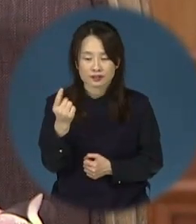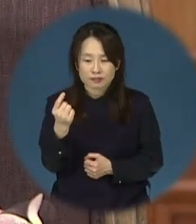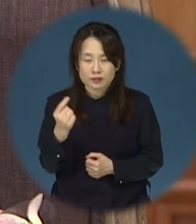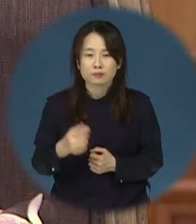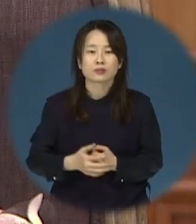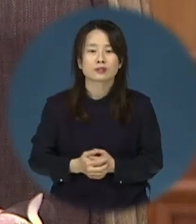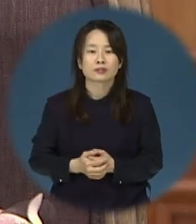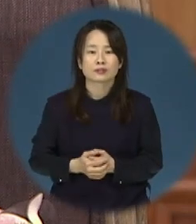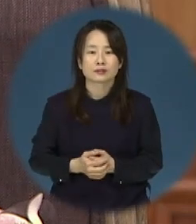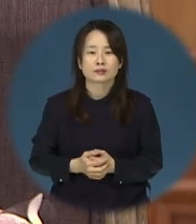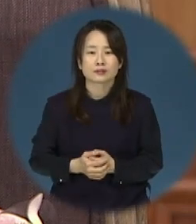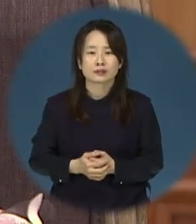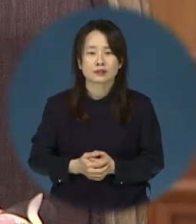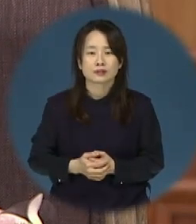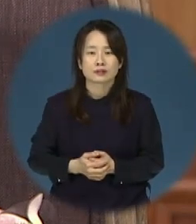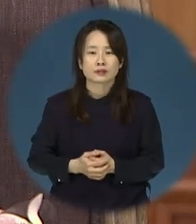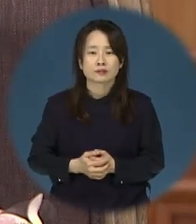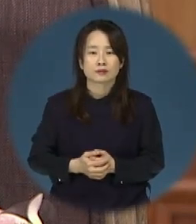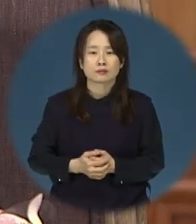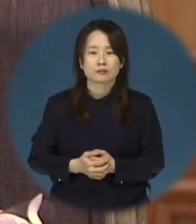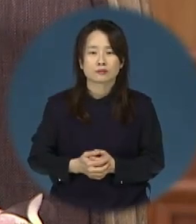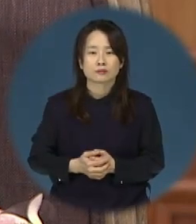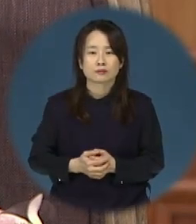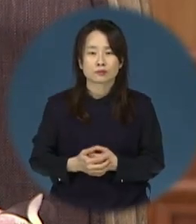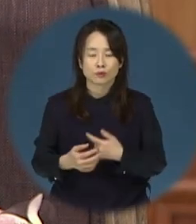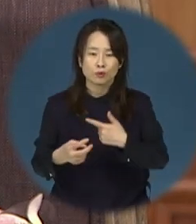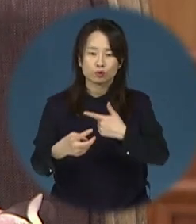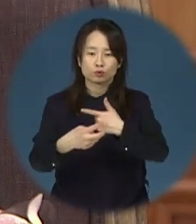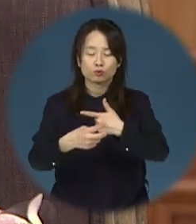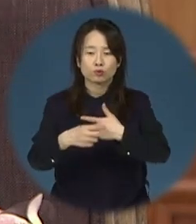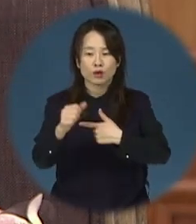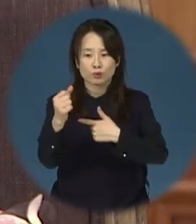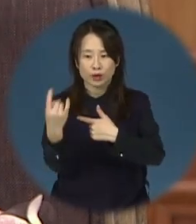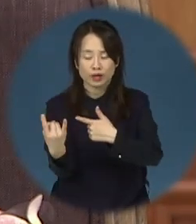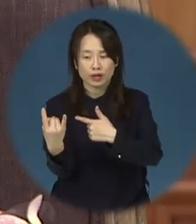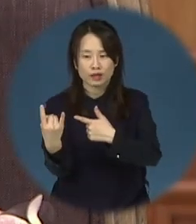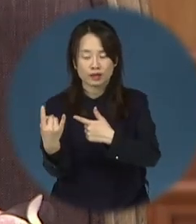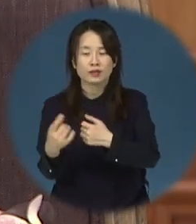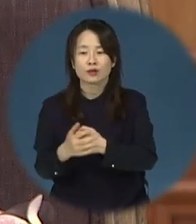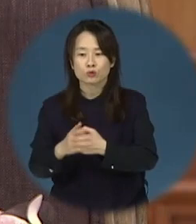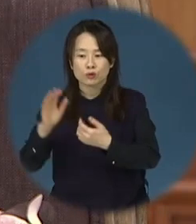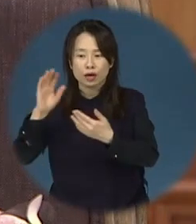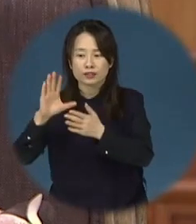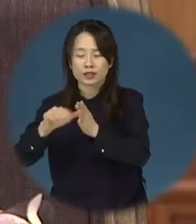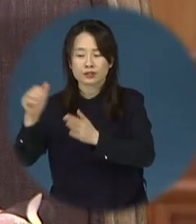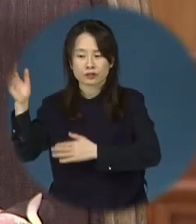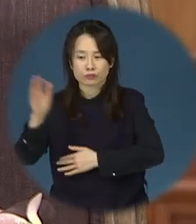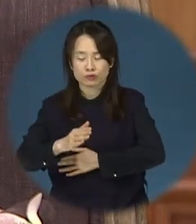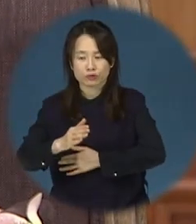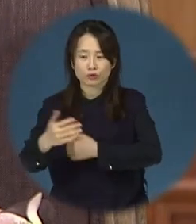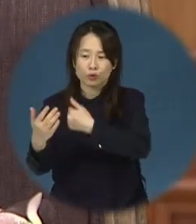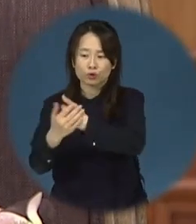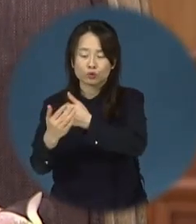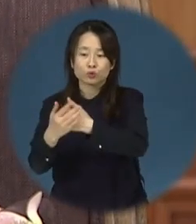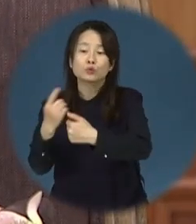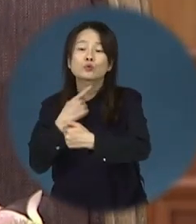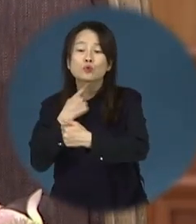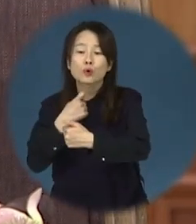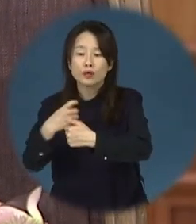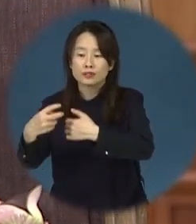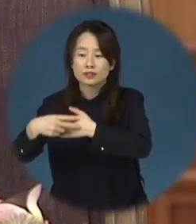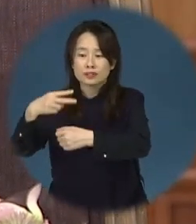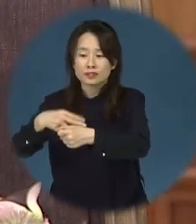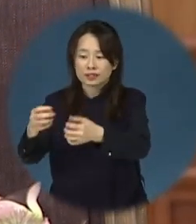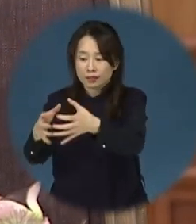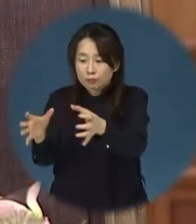많은 분들이 함께했어요. 그러니까 누가회라고 그 학생 때부터 예. 이런 일을 같이 해왔던 그 의대 치대 한의대 뭐